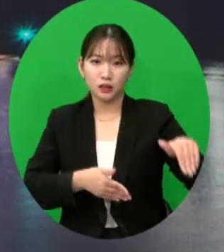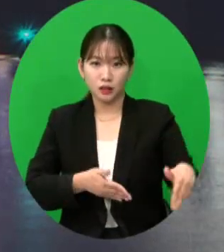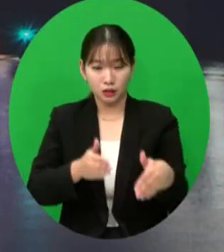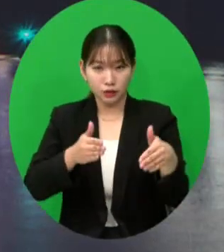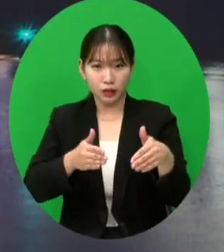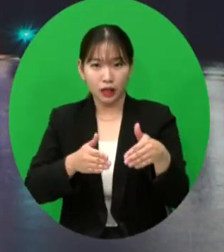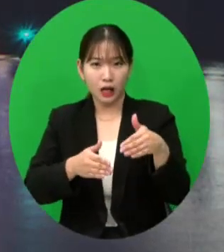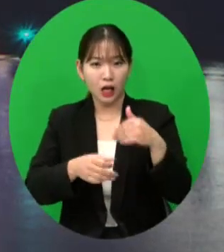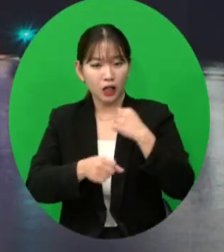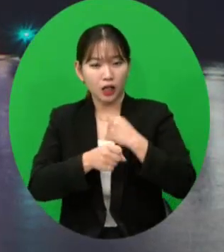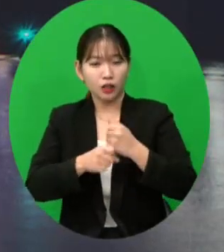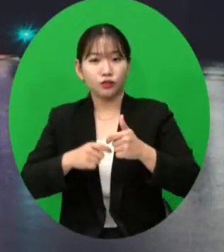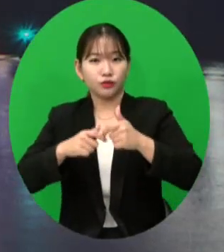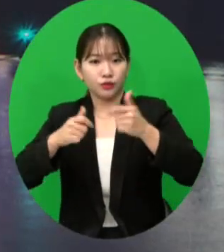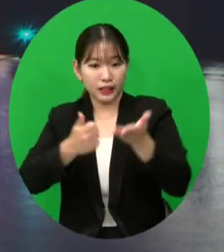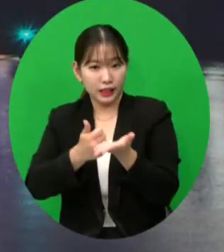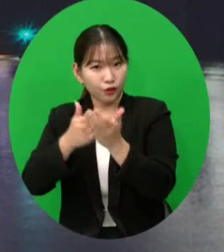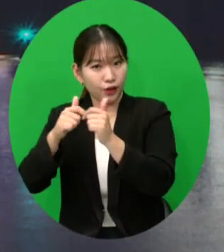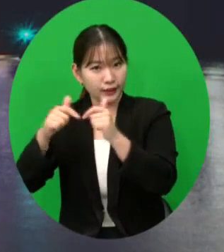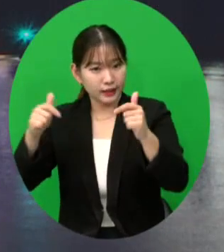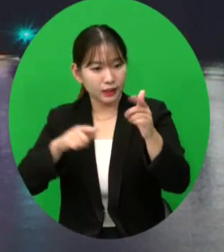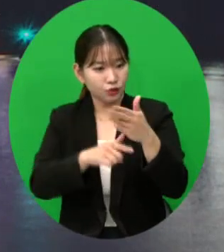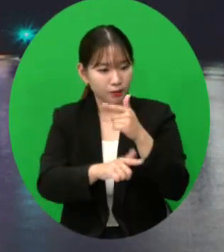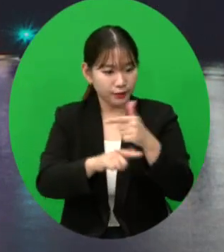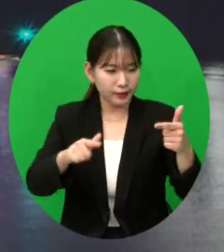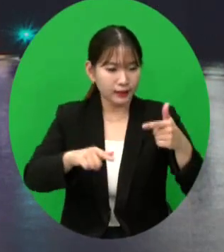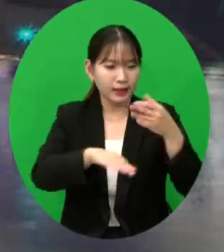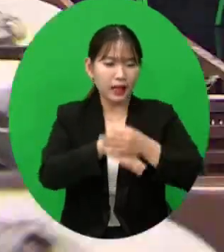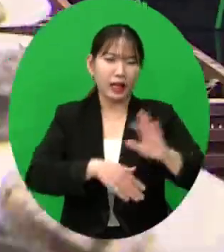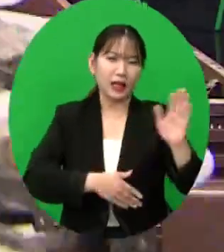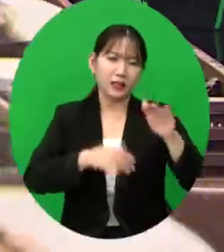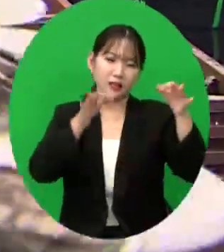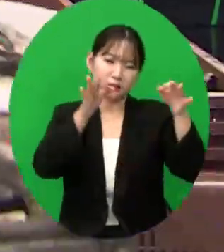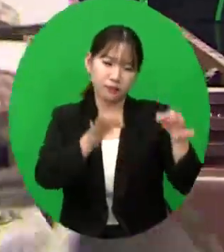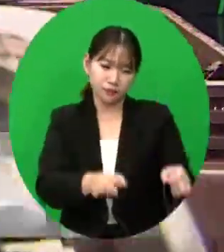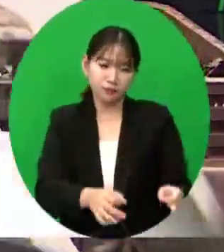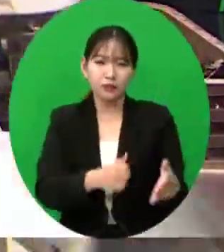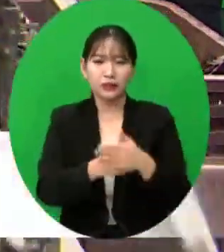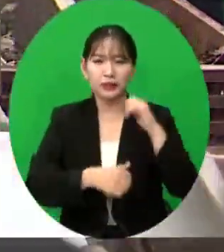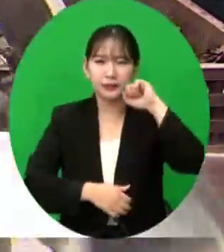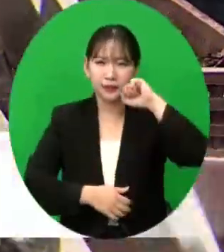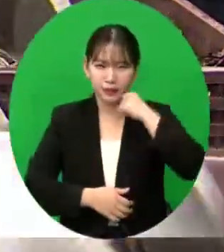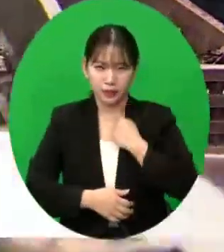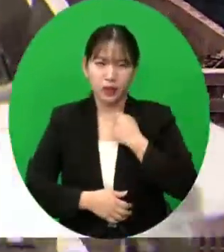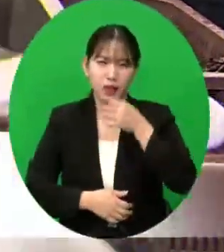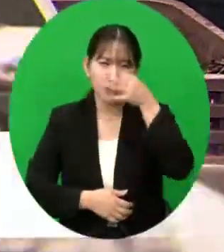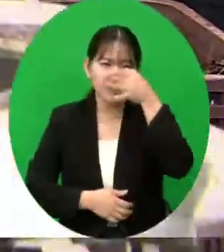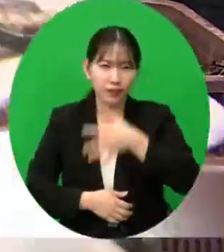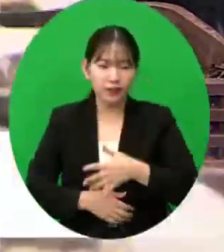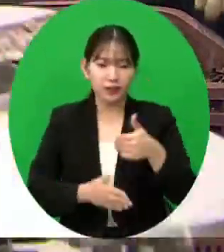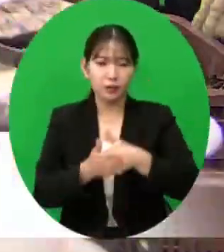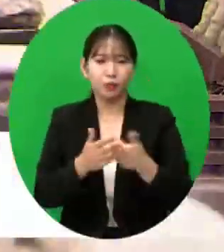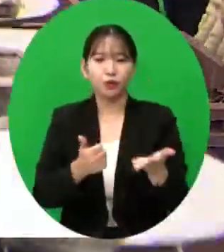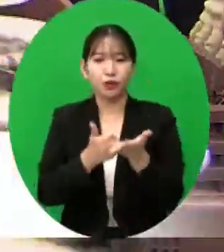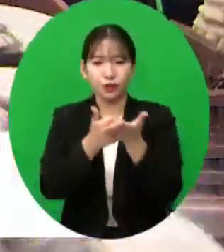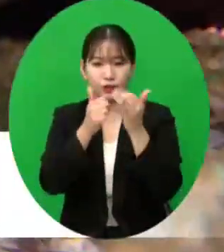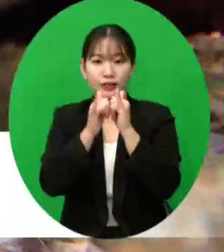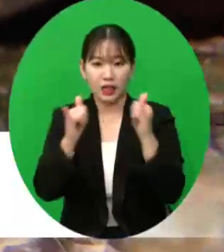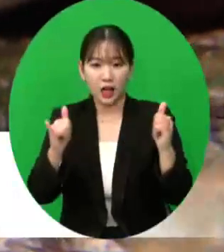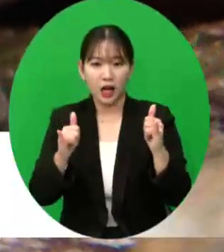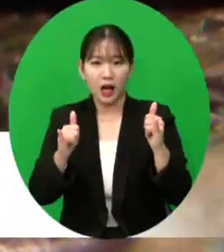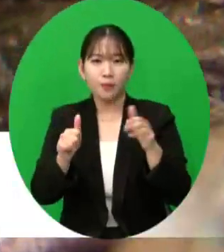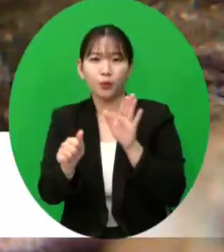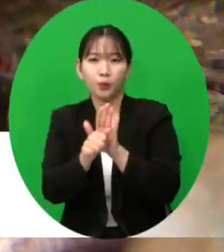전라남도가 생산량 증가와 수산물 소비 위축에 따른 가격 하락으로 어려움을 겪는 전북 양식업의